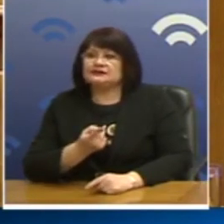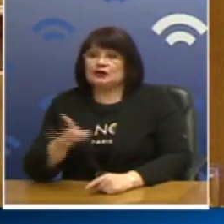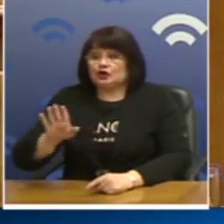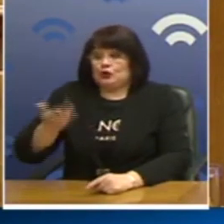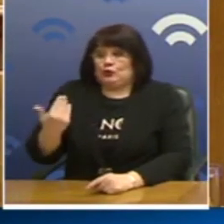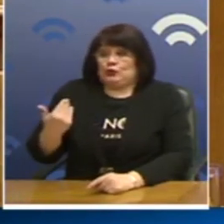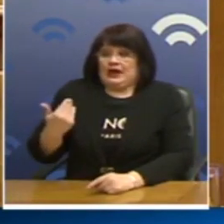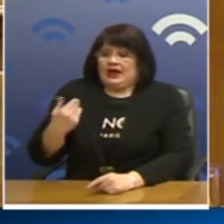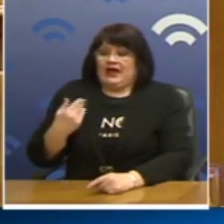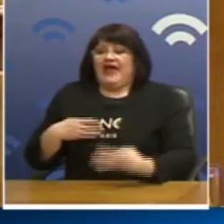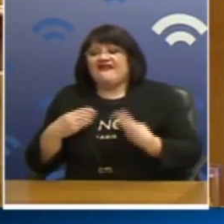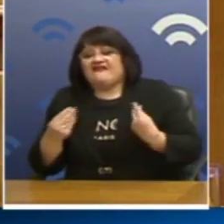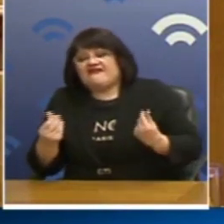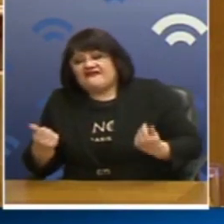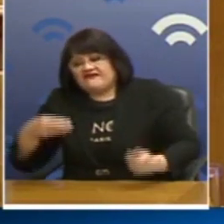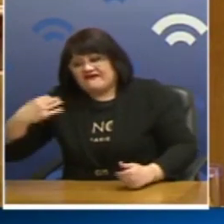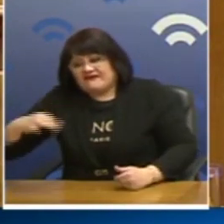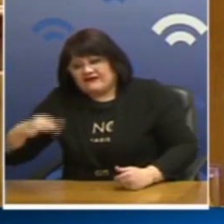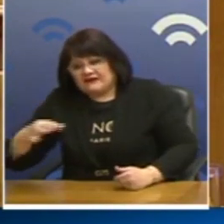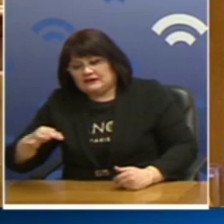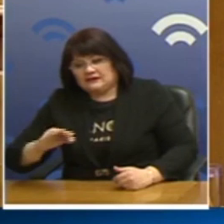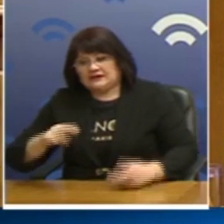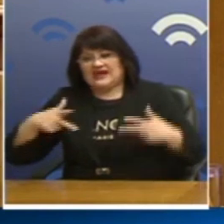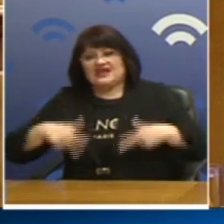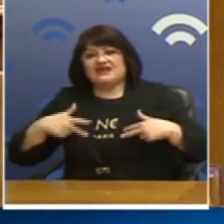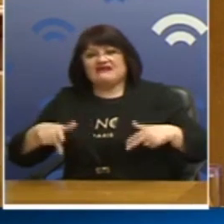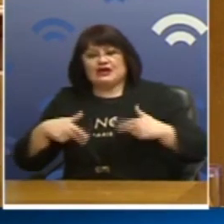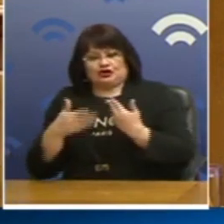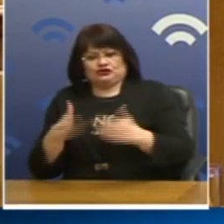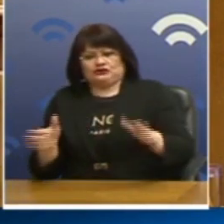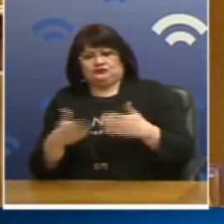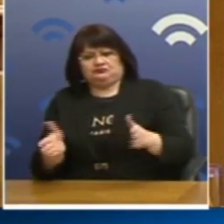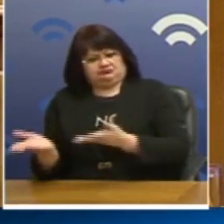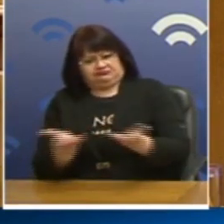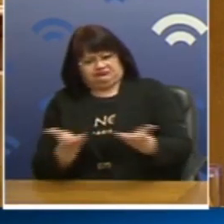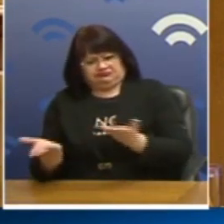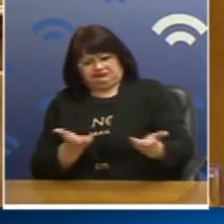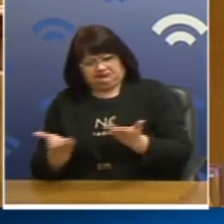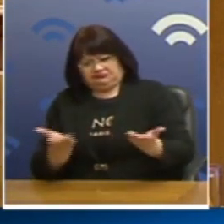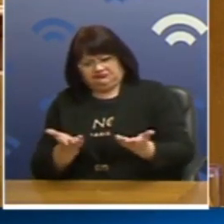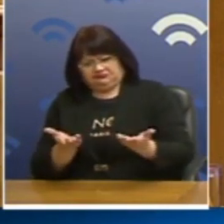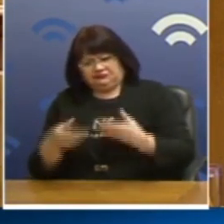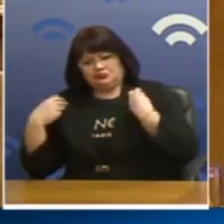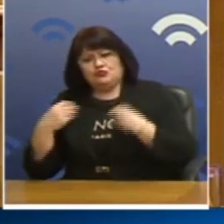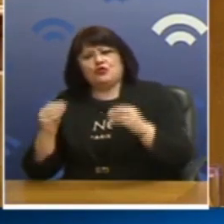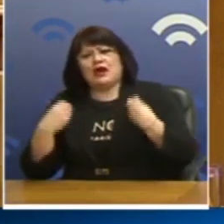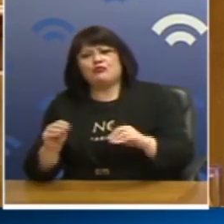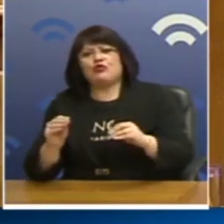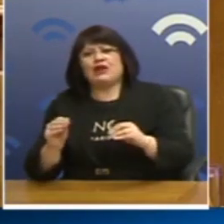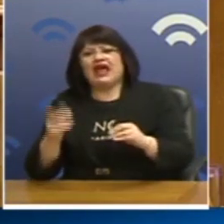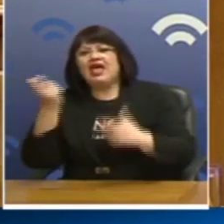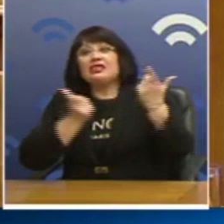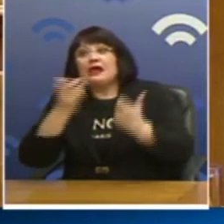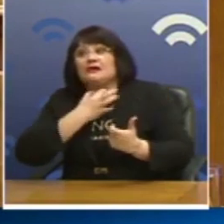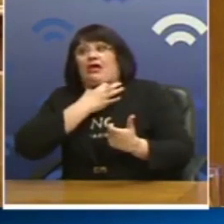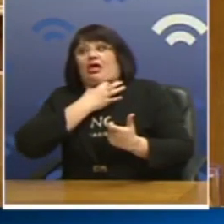ως κυβέρνηση άνοιξαν τις πόρτες τα προηγούμενα χρόνια και για την πώληση των κόκκινων δανείων στα φαντς και